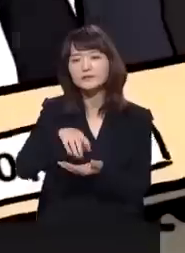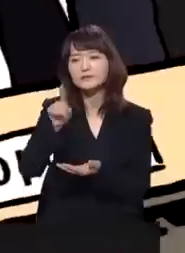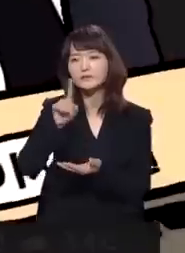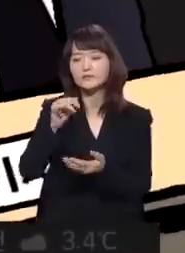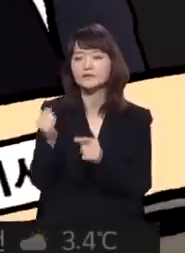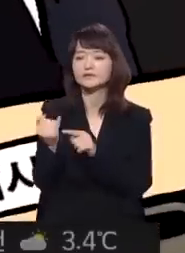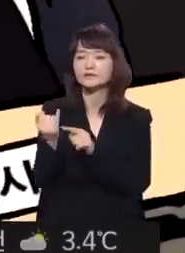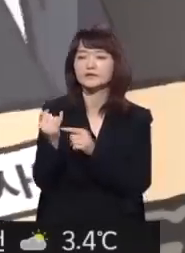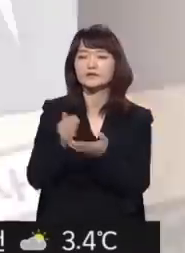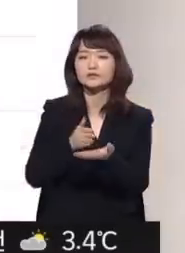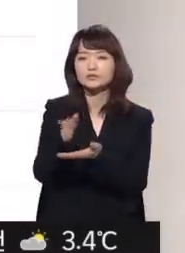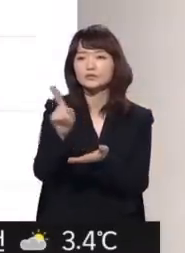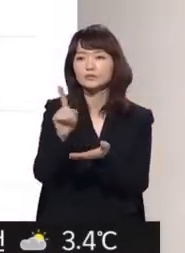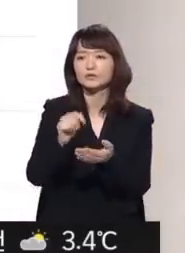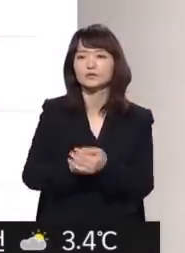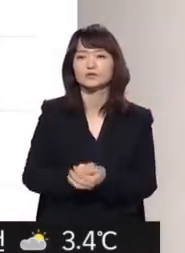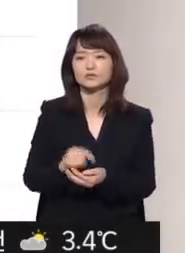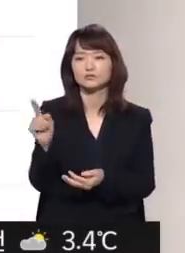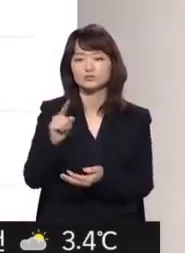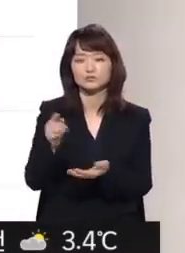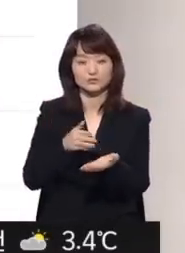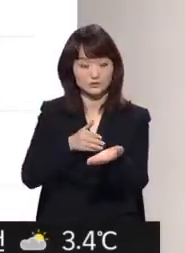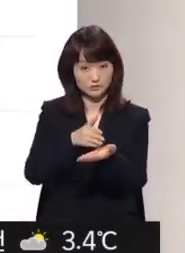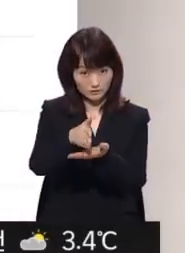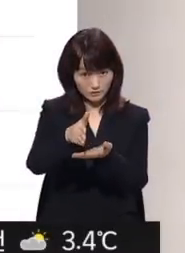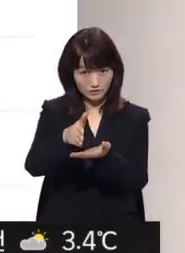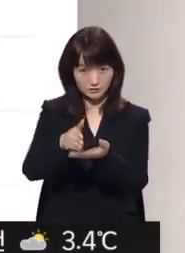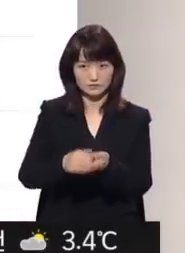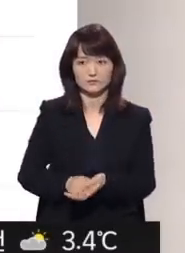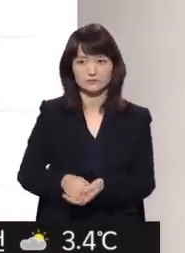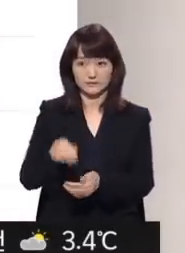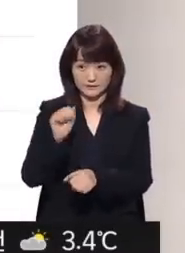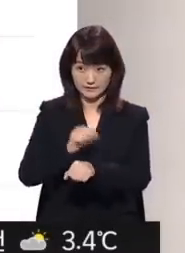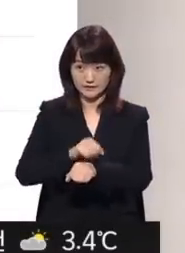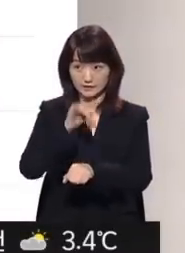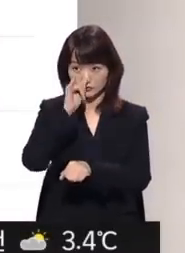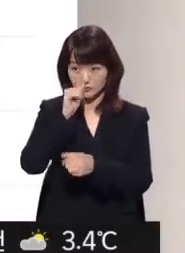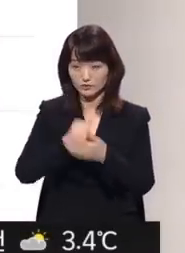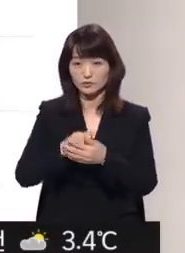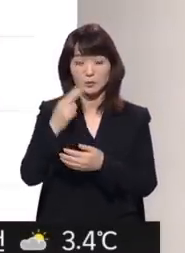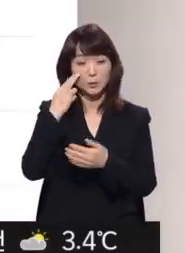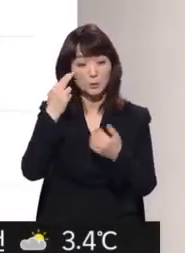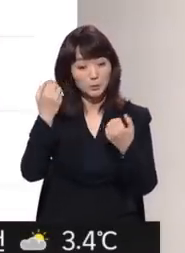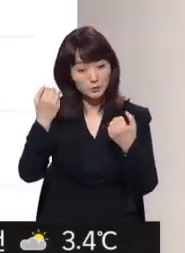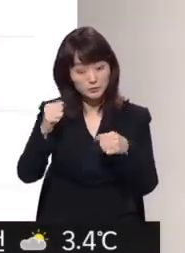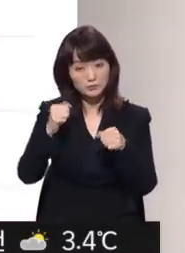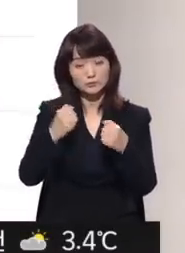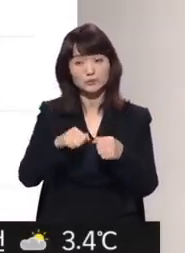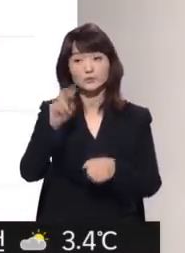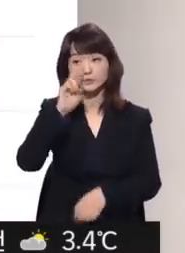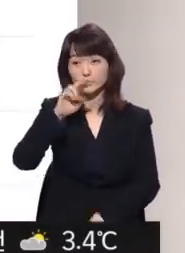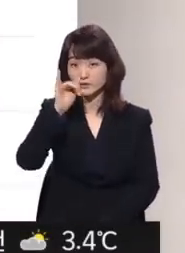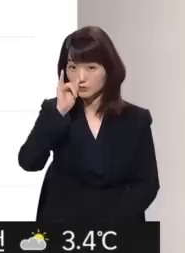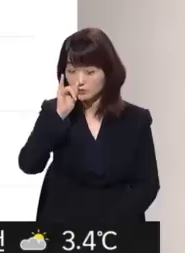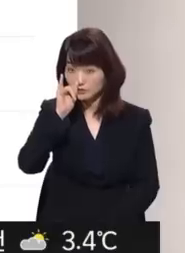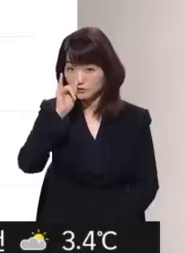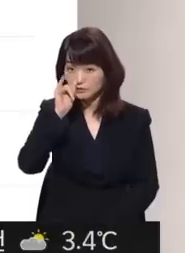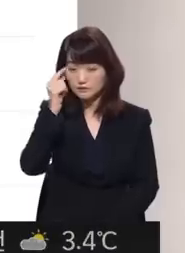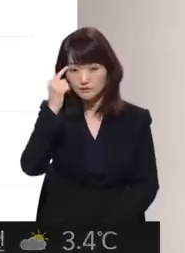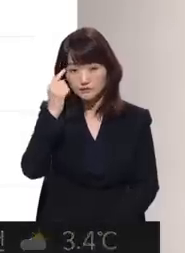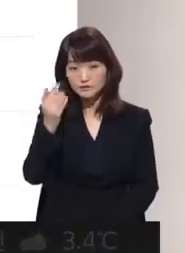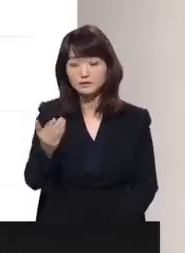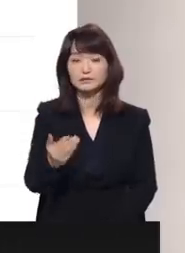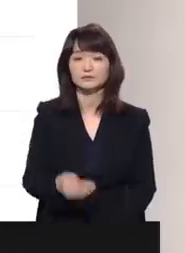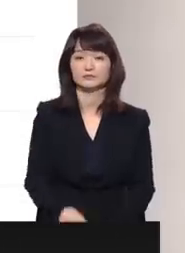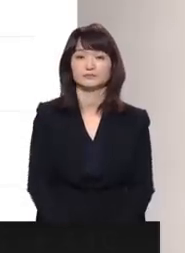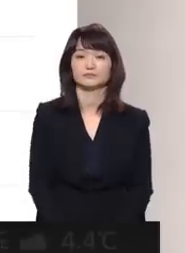전공을 언급하면서 무슨 무슨 과를 나왔으면 끼 좀 있겠다 노래도 할 수 있냐 율동도 같이 곁들이면 좋겠다 이런 말들이 이어졌다고